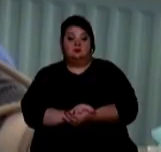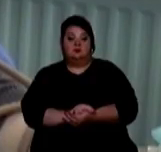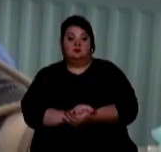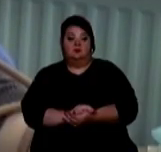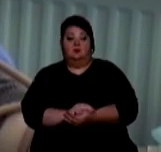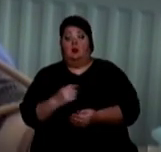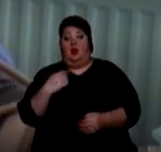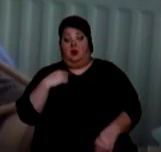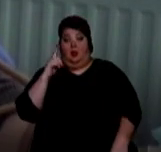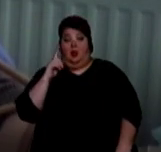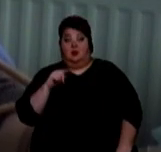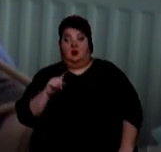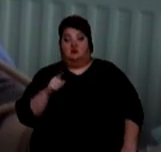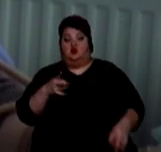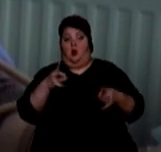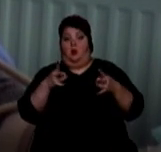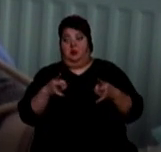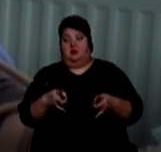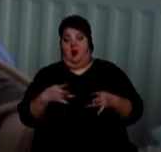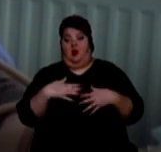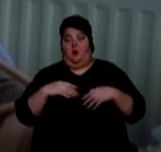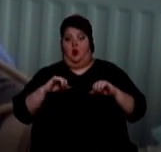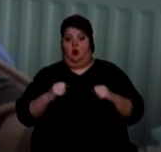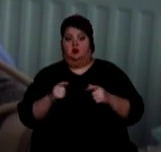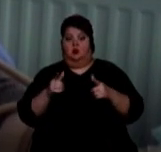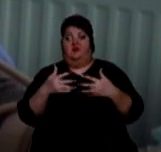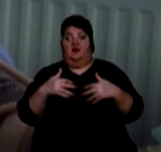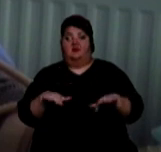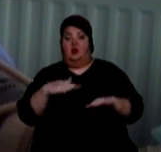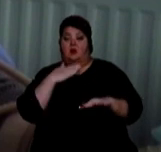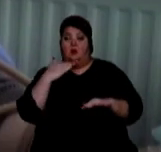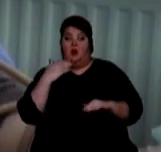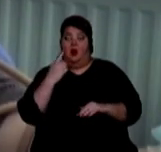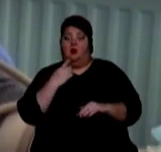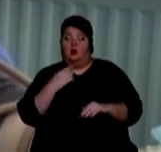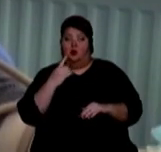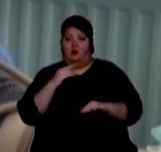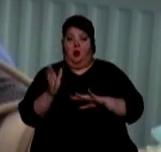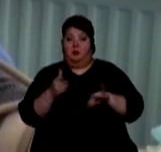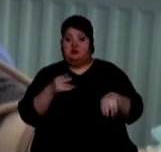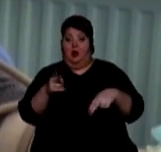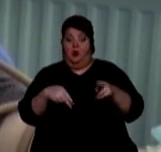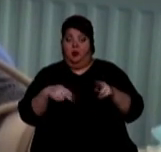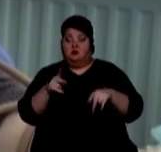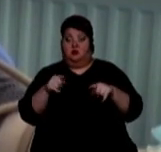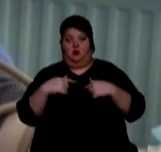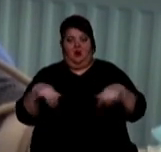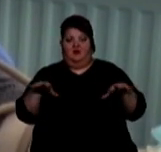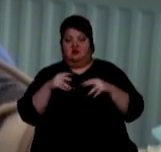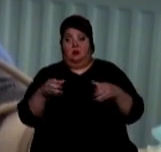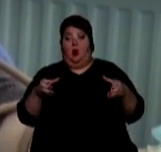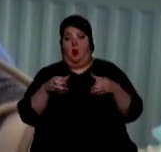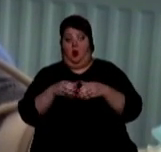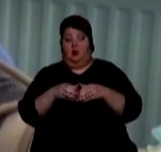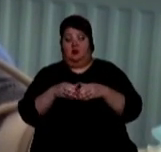Я знав, що біда мого друга, і він втратив багато крові після операції тяжкої. І тому ми всім колективом